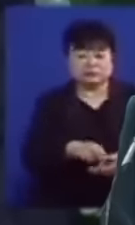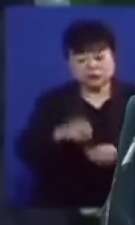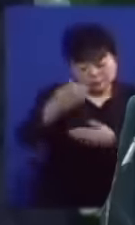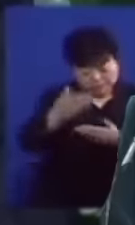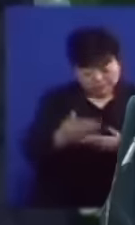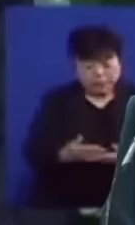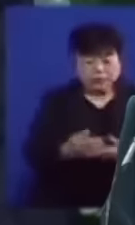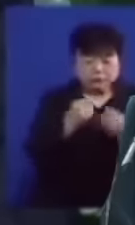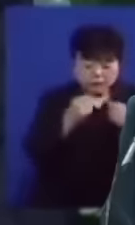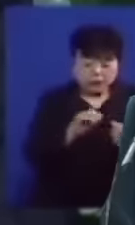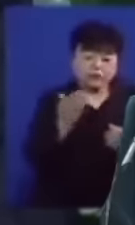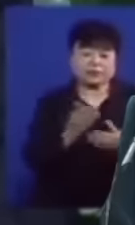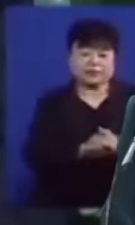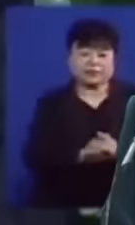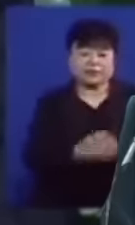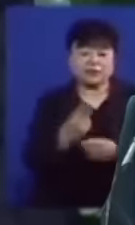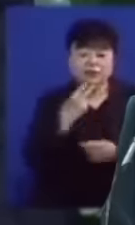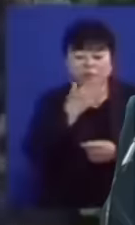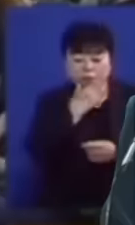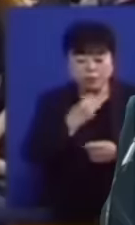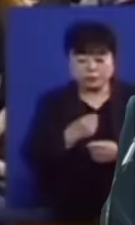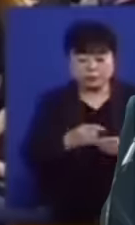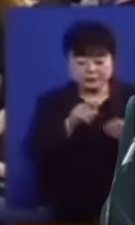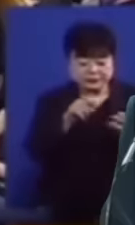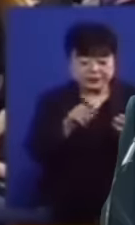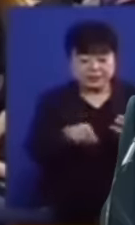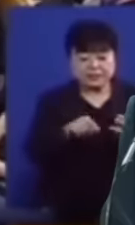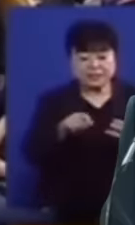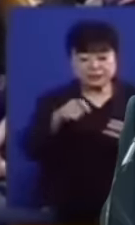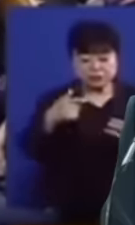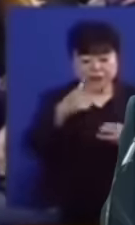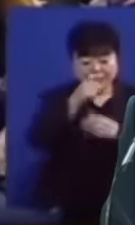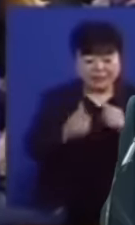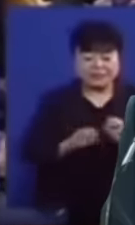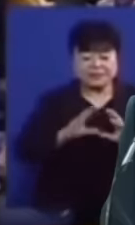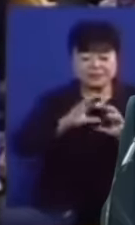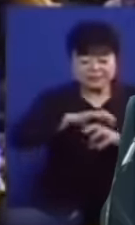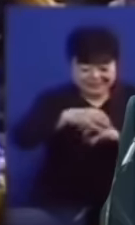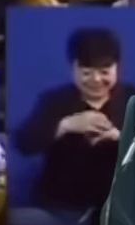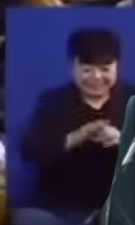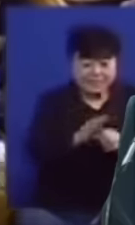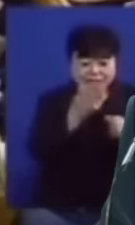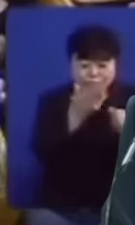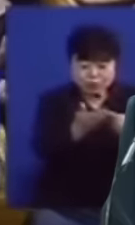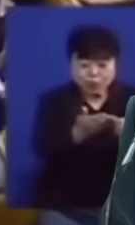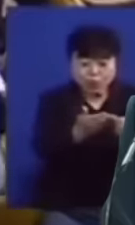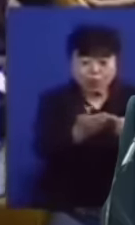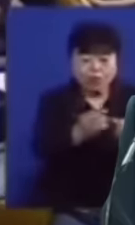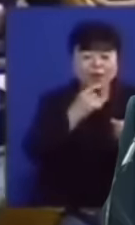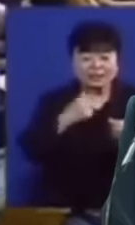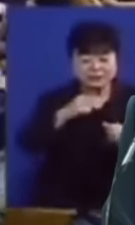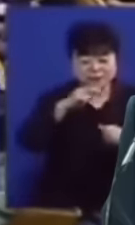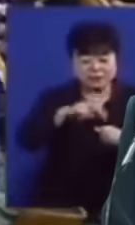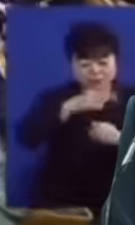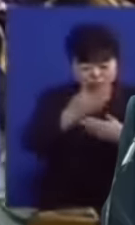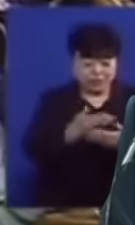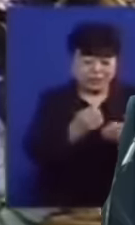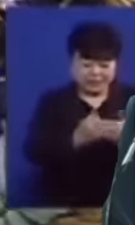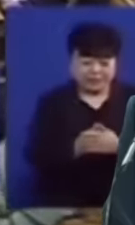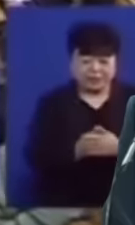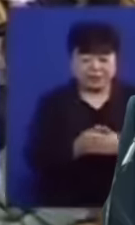살 수밖에 없습니다. 요한복음 3장 16절로 11절에 하나님이 세상을 이처럼 사랑하사 독생자를